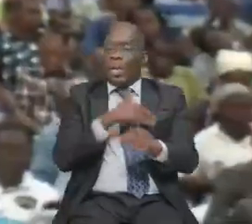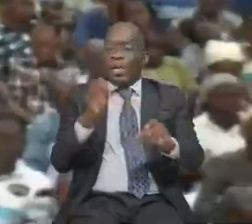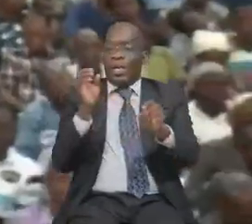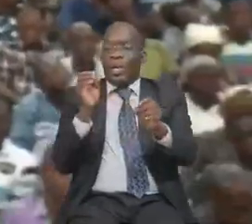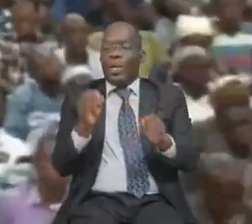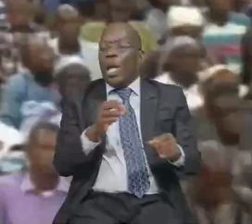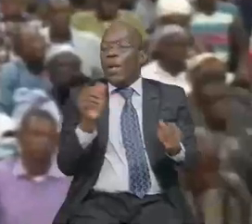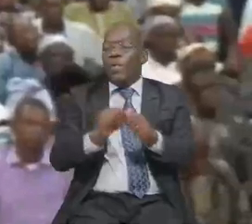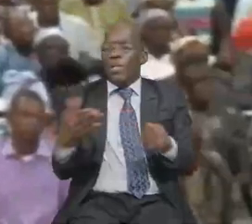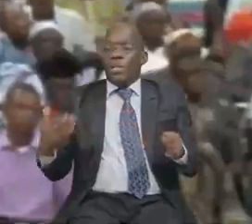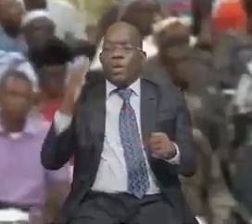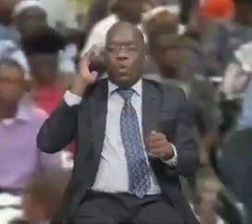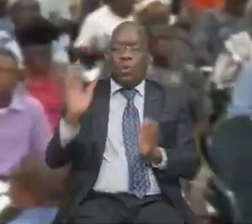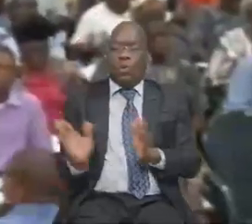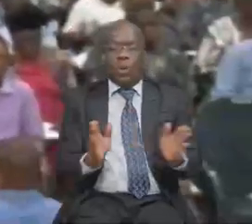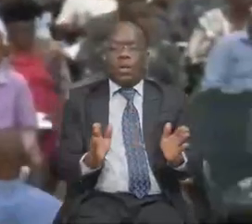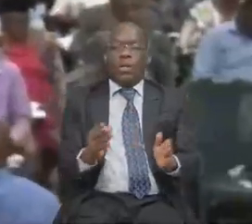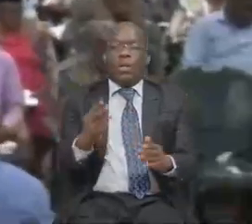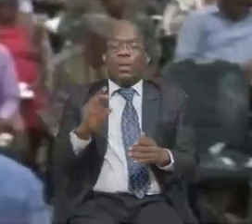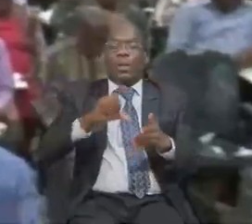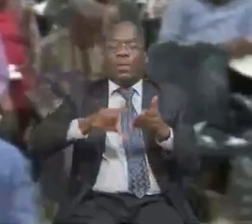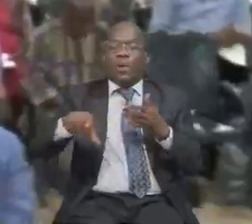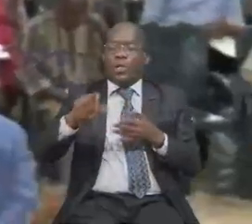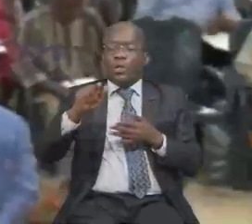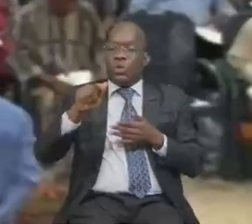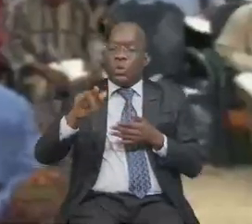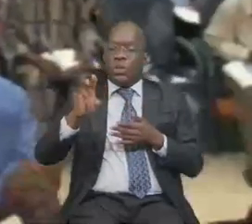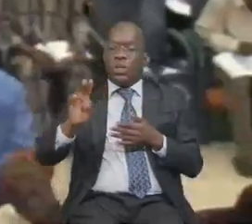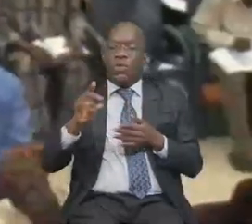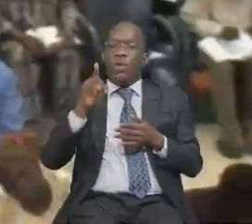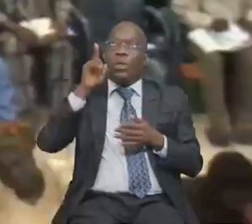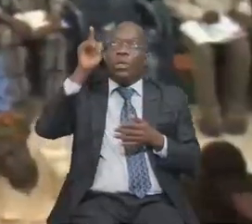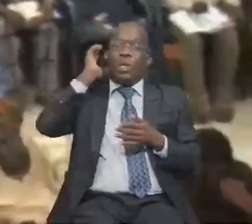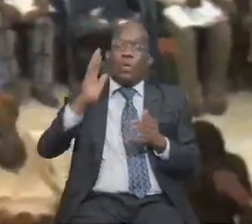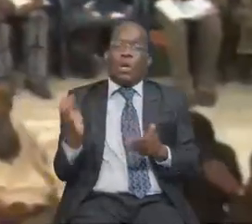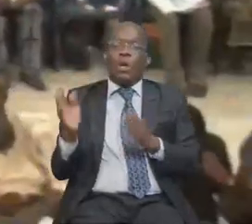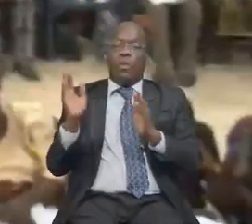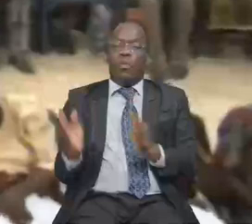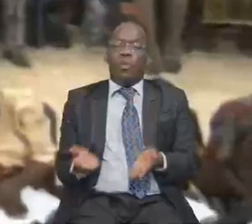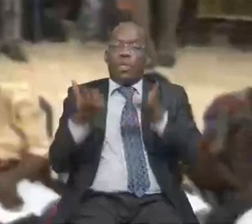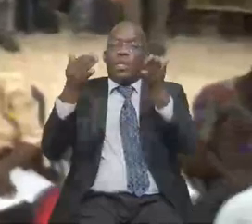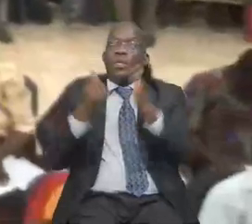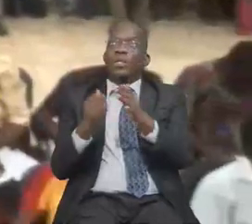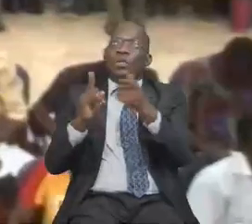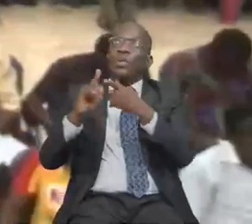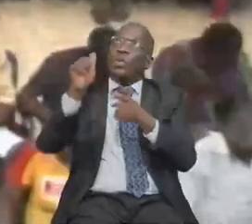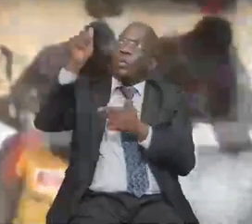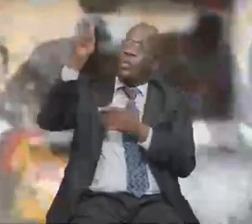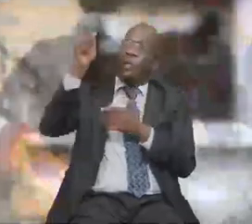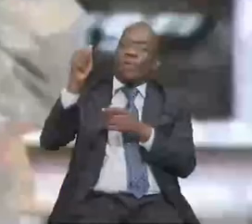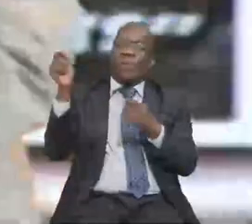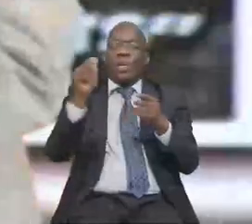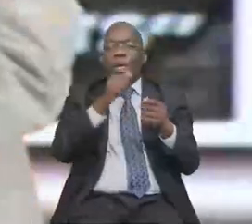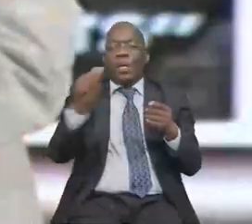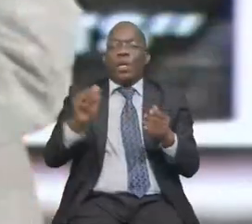Verset 27. Afin de faire paraître devant lui cette église glorieuse, sans tache,